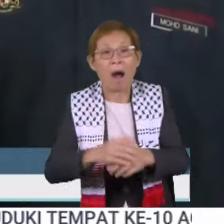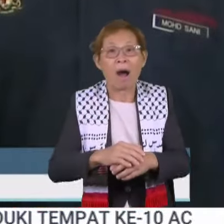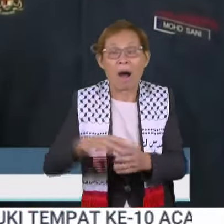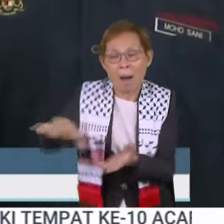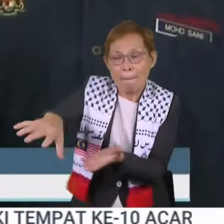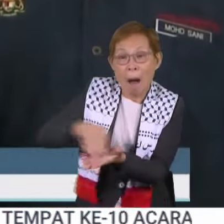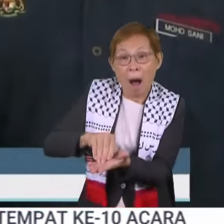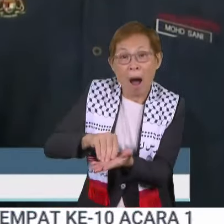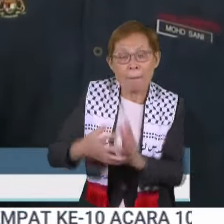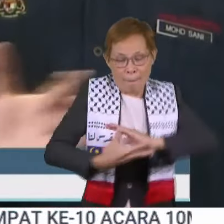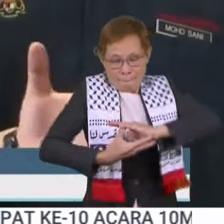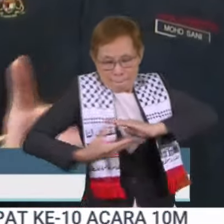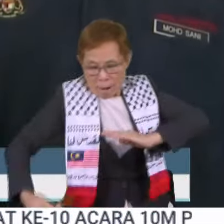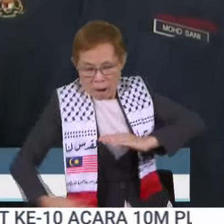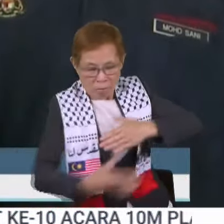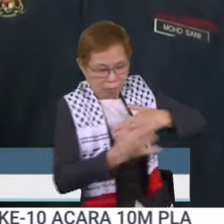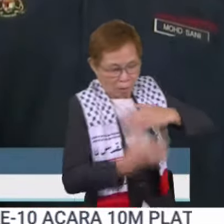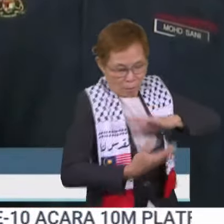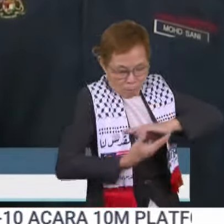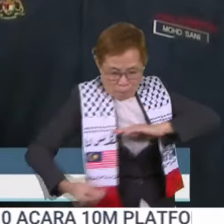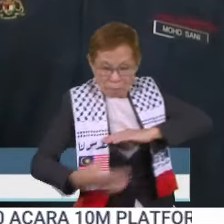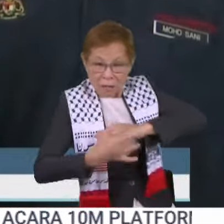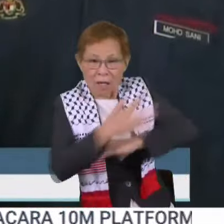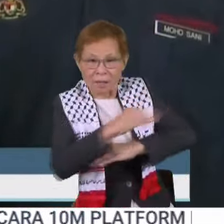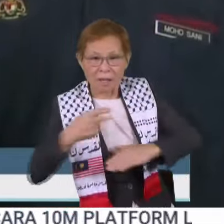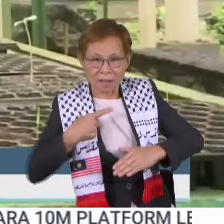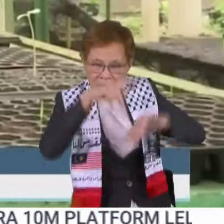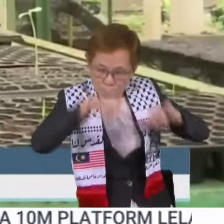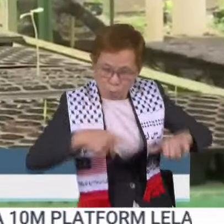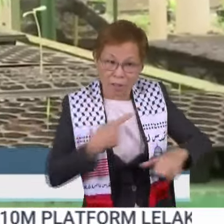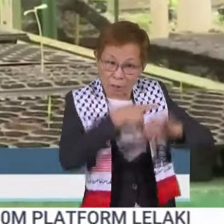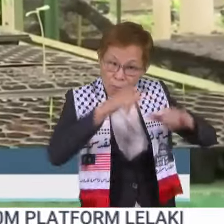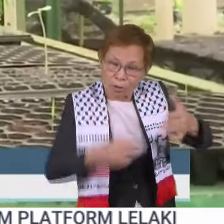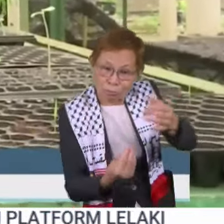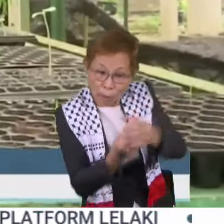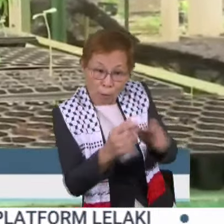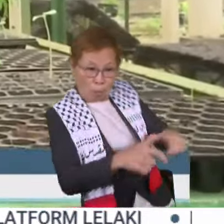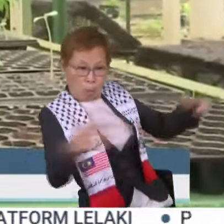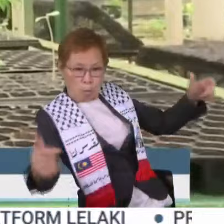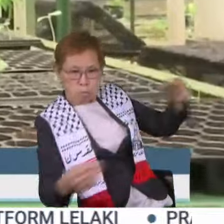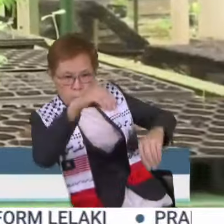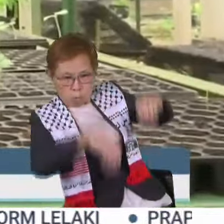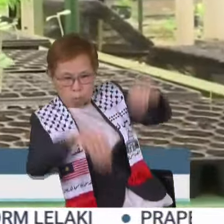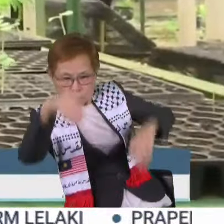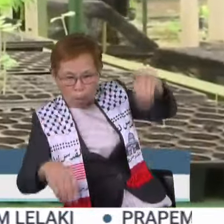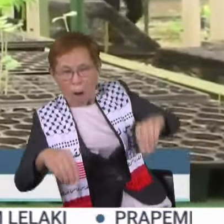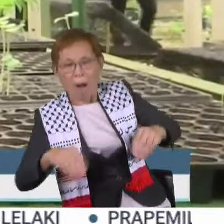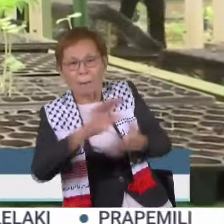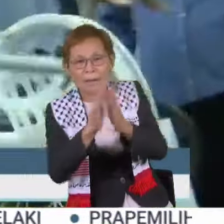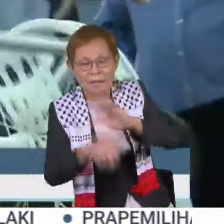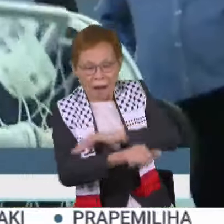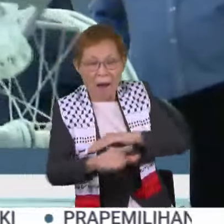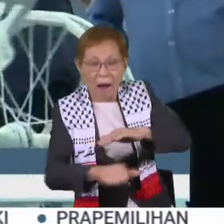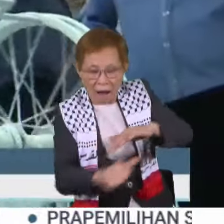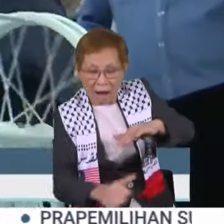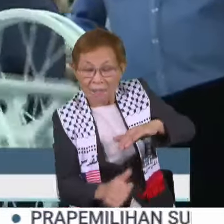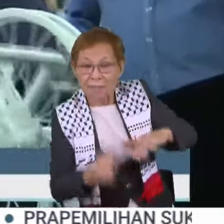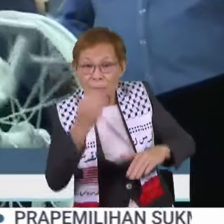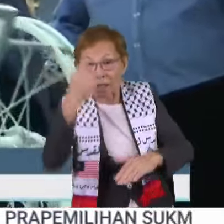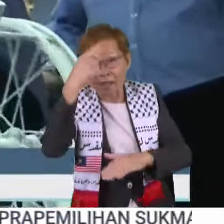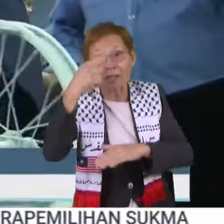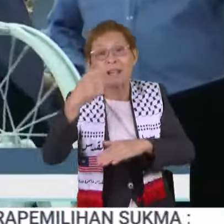boleh tanam dalam skala yang besar untuk kita jadikan sebagai asas makanan untuk ternakan kita di negeri